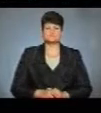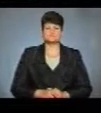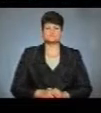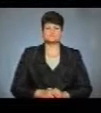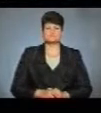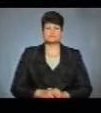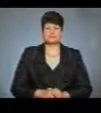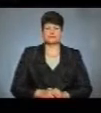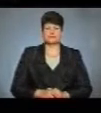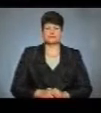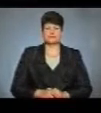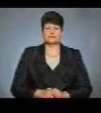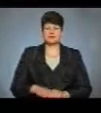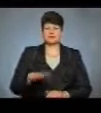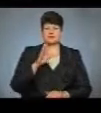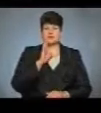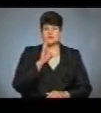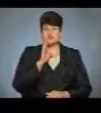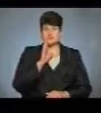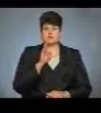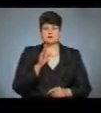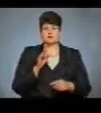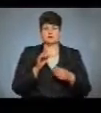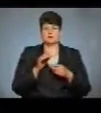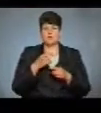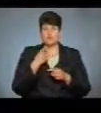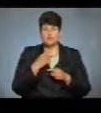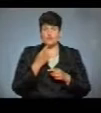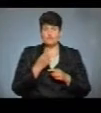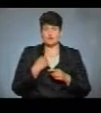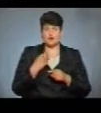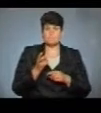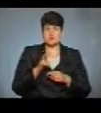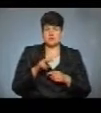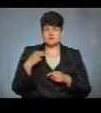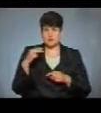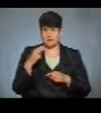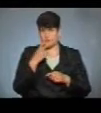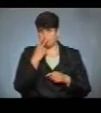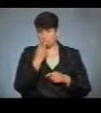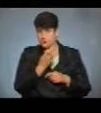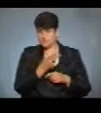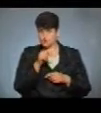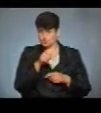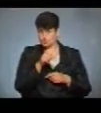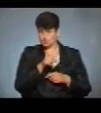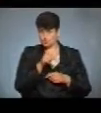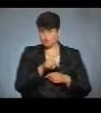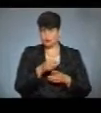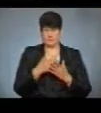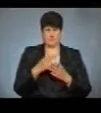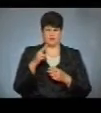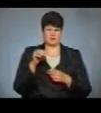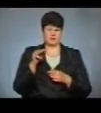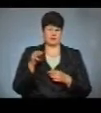Кіоскерка Анастасія, яка свого прізвища не називає, розповідає. Я прийшла з перерви і побачила, що тут, напевно, ДТП,